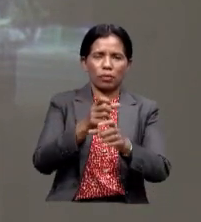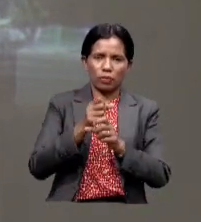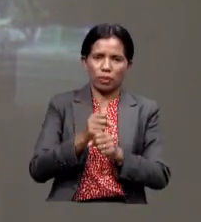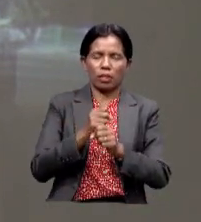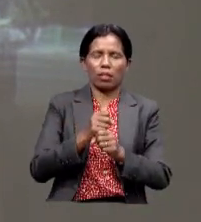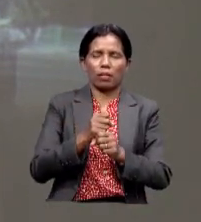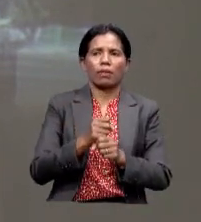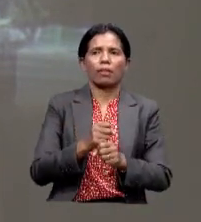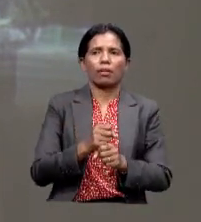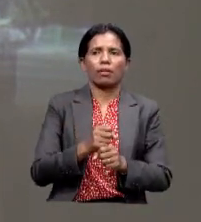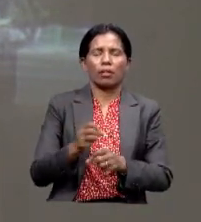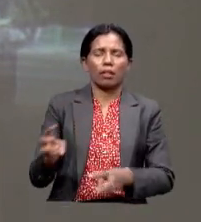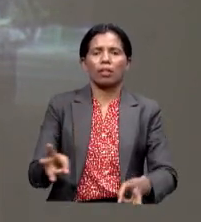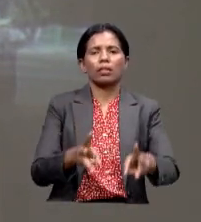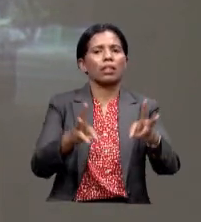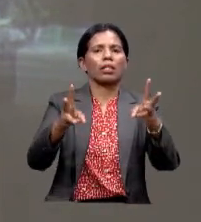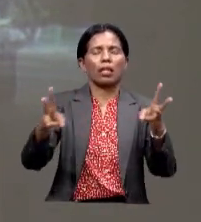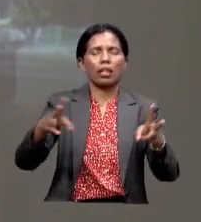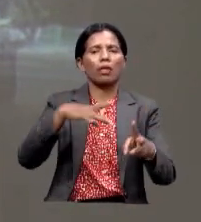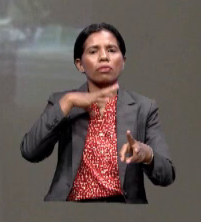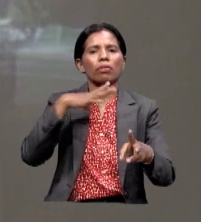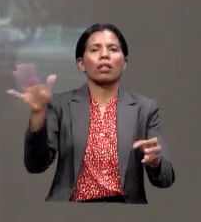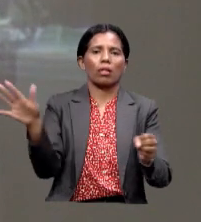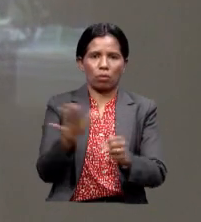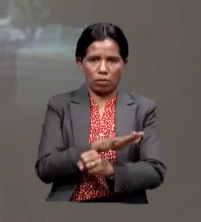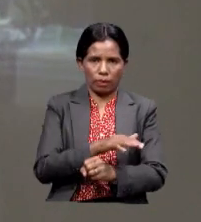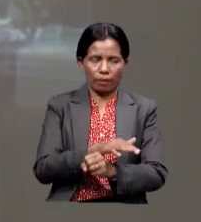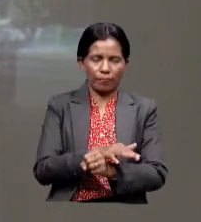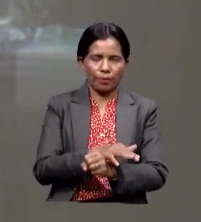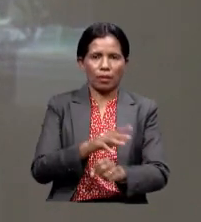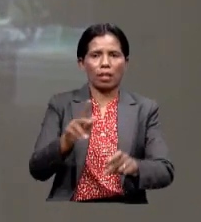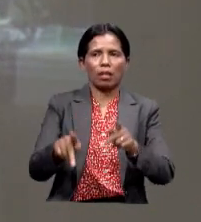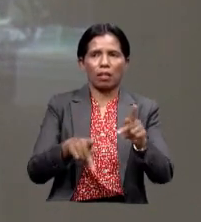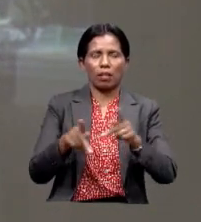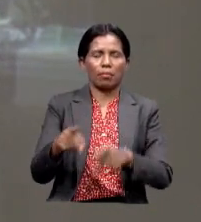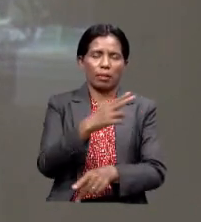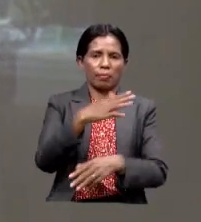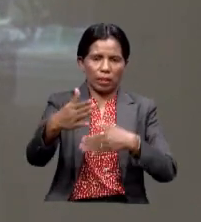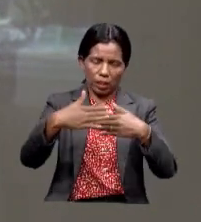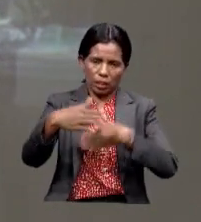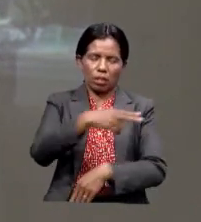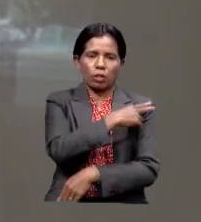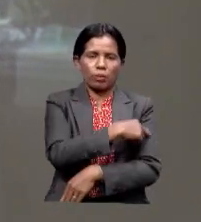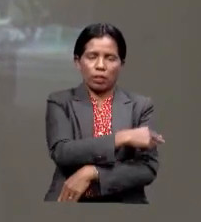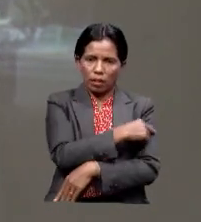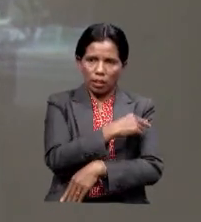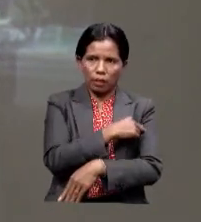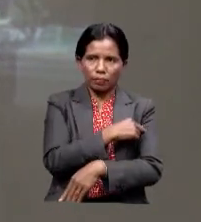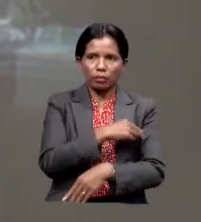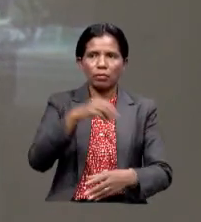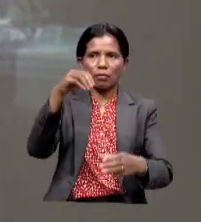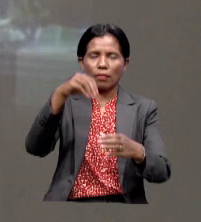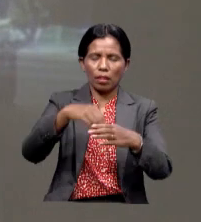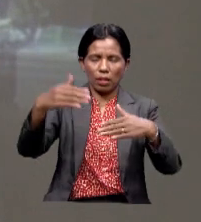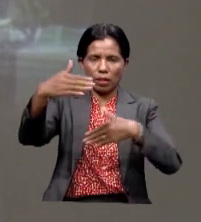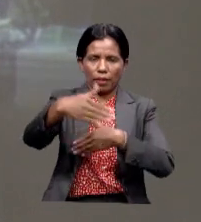fuerza ima antau estrada larang ne nakonu teptebes. Senti la ideal se ia centro saúde da taulos kasuti de lixo